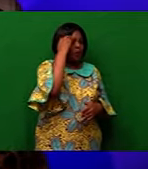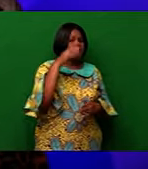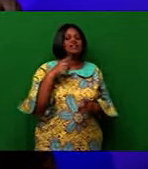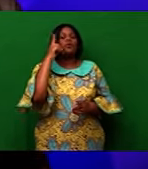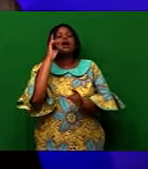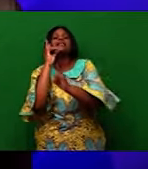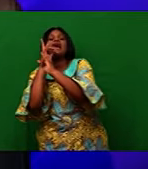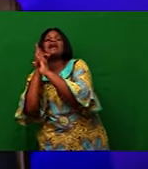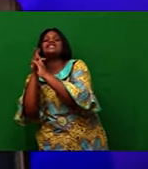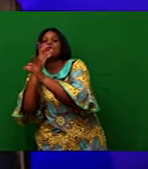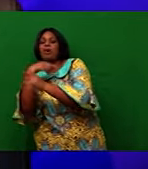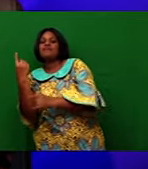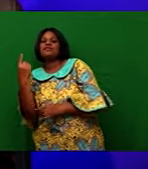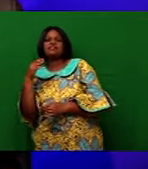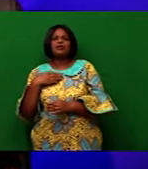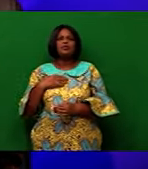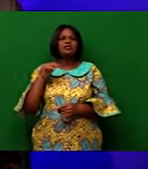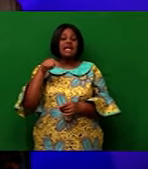chamazuva ano unoti baba vari kubudiriro